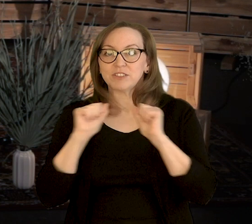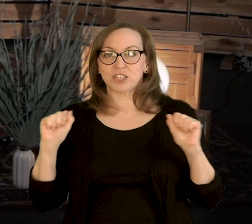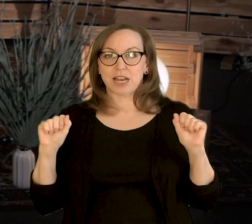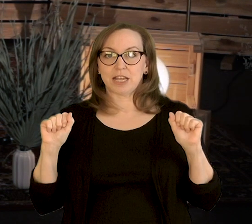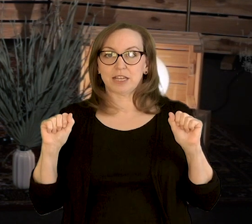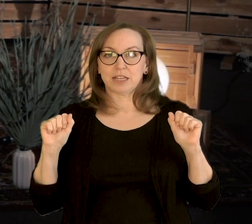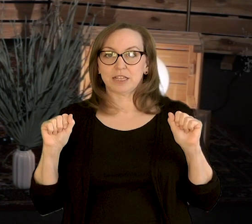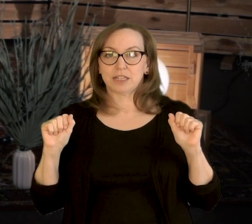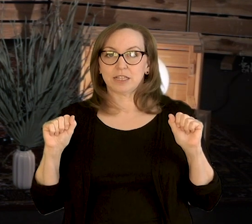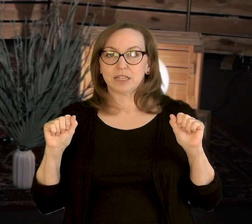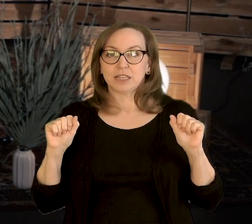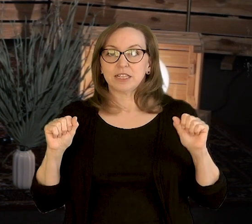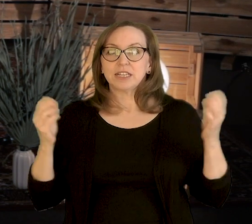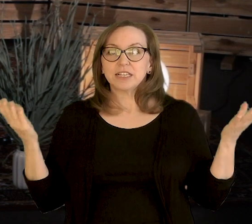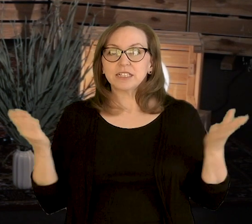Gdzie ty